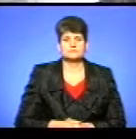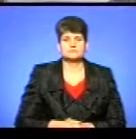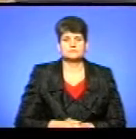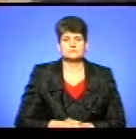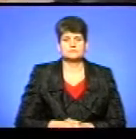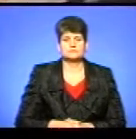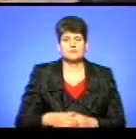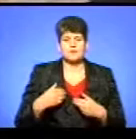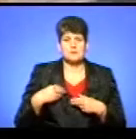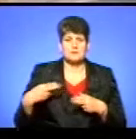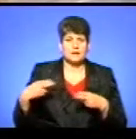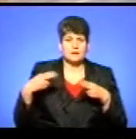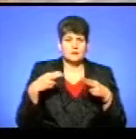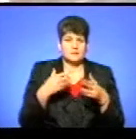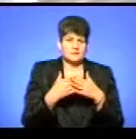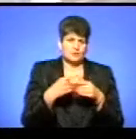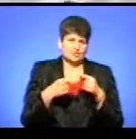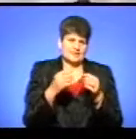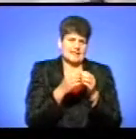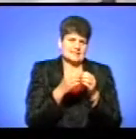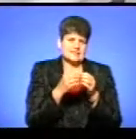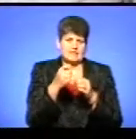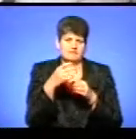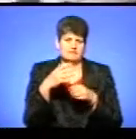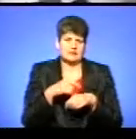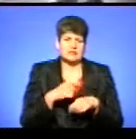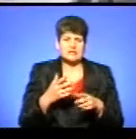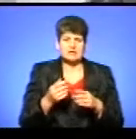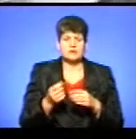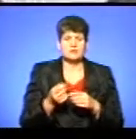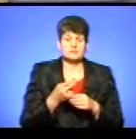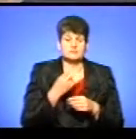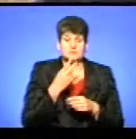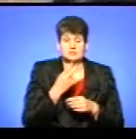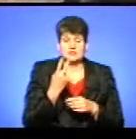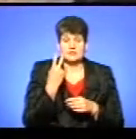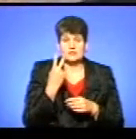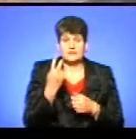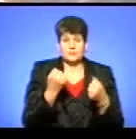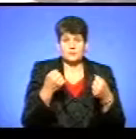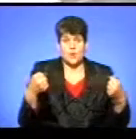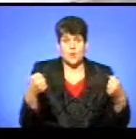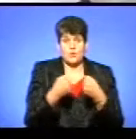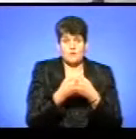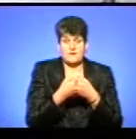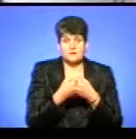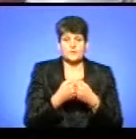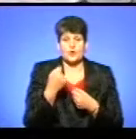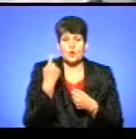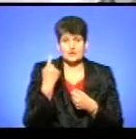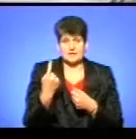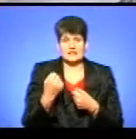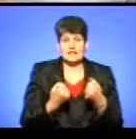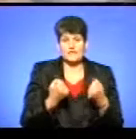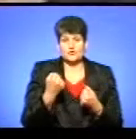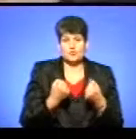Ми прибули приблизно через 10 хвилин і виявили два автомобілі. Це було лобове зіткнення. Один з автомобілів, ну точно